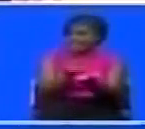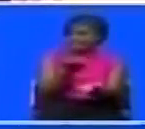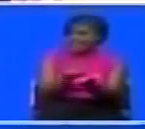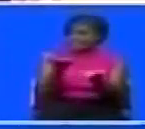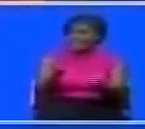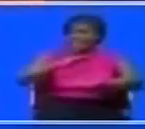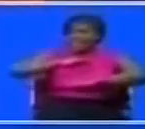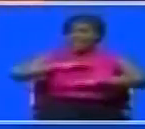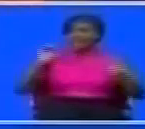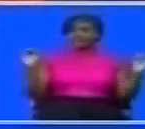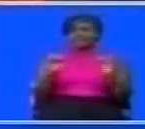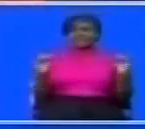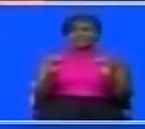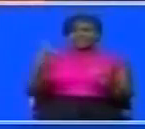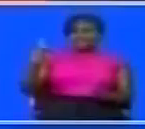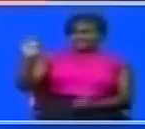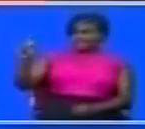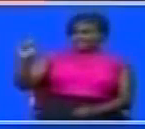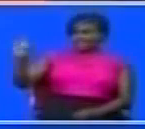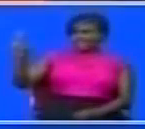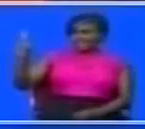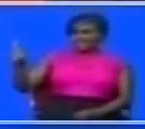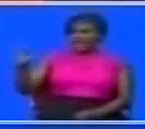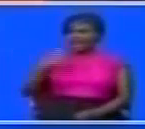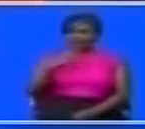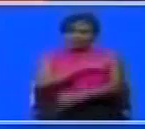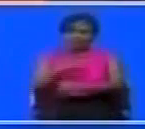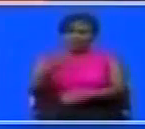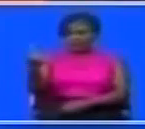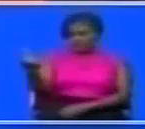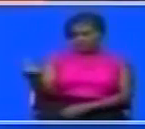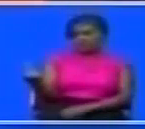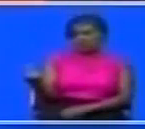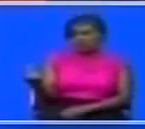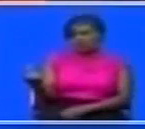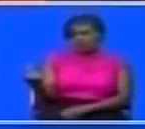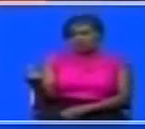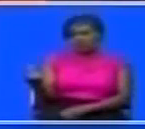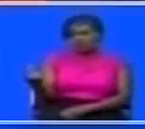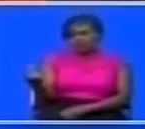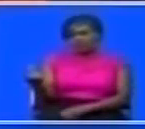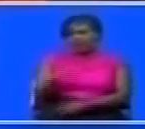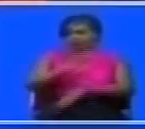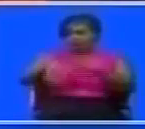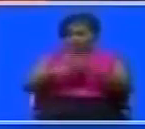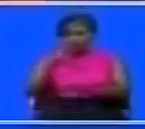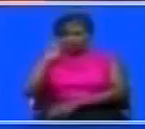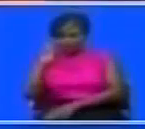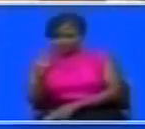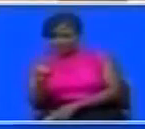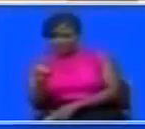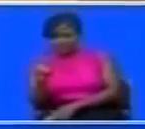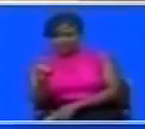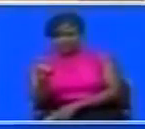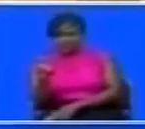dhidi yake. Ketal has been given a bit of power and his character has been revealed for all to see and gone for